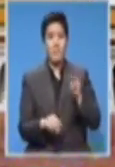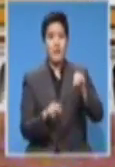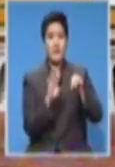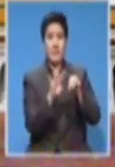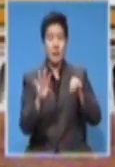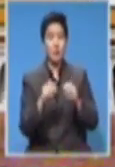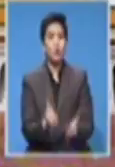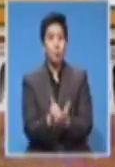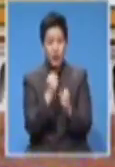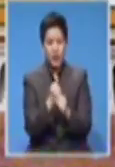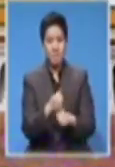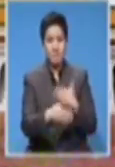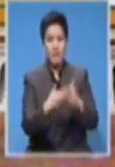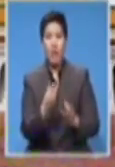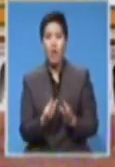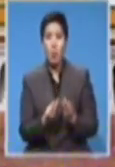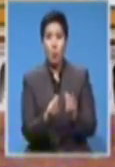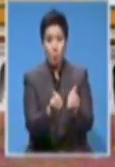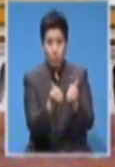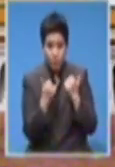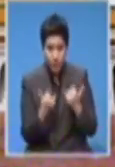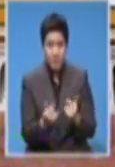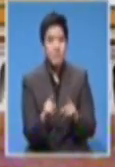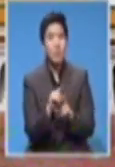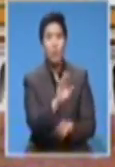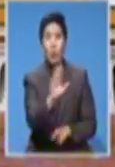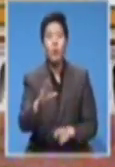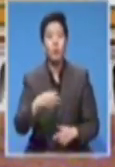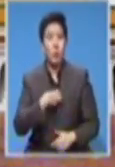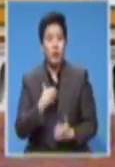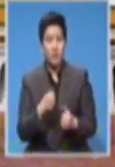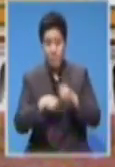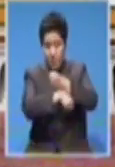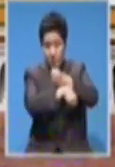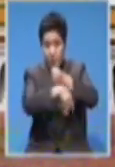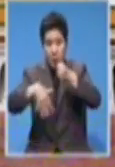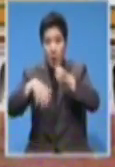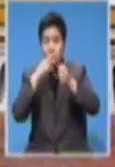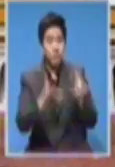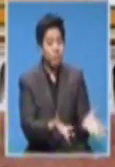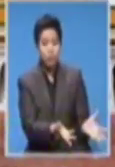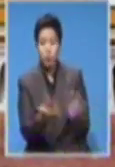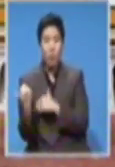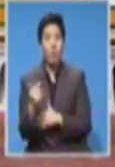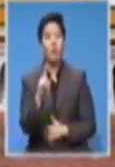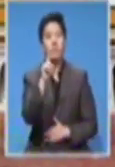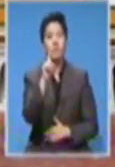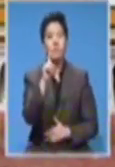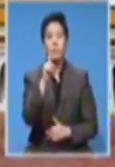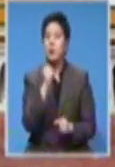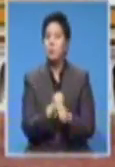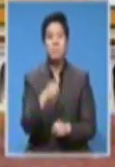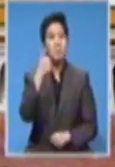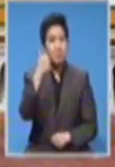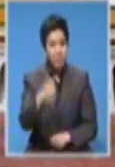ดเพื่อให้เกิดงานให้เกิดขึ้นโดยเร็วอย่างที่ท่านต้องการนะในการปรับโครงสร้างทั้งหมดถ้าท่านรื้อทั้งหมดทีเดียวเนี่ยมันก็ทำงานไม่ได้ในขณ